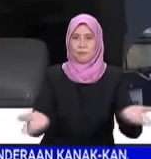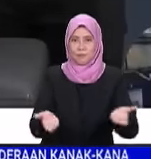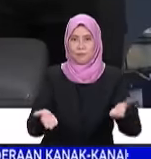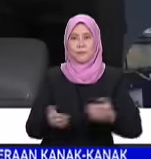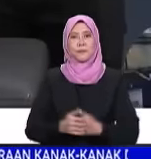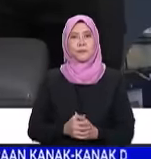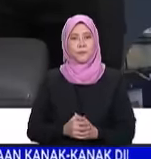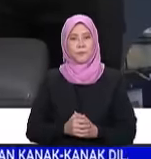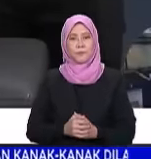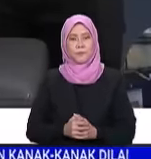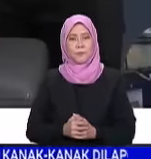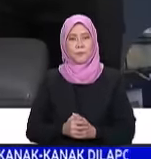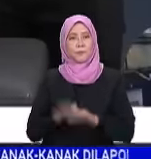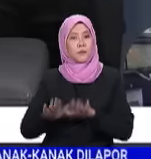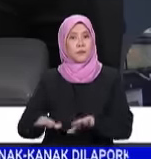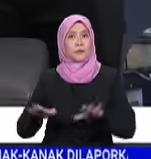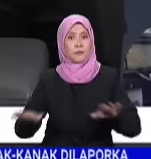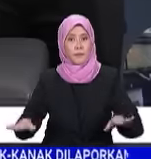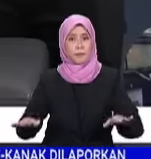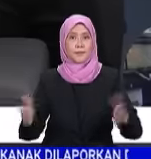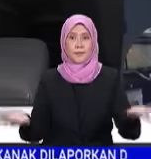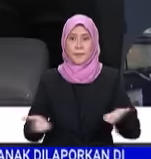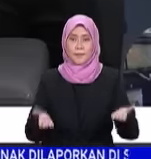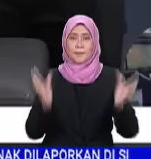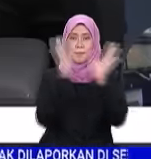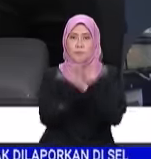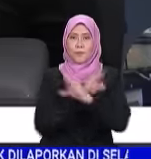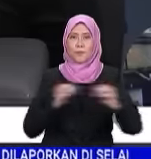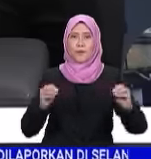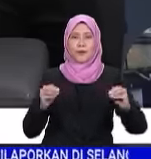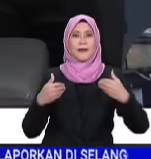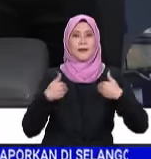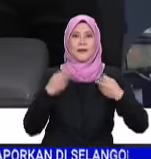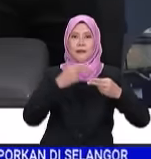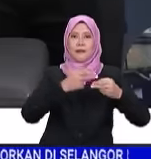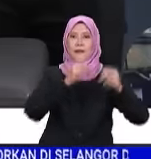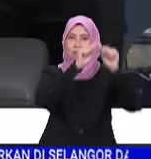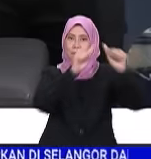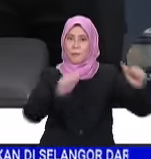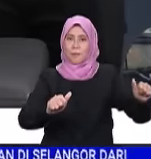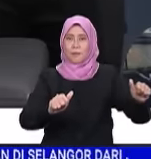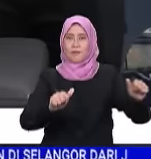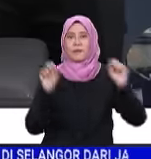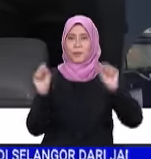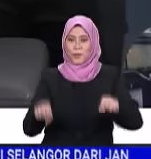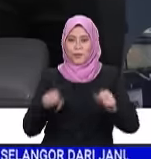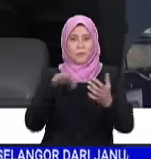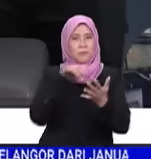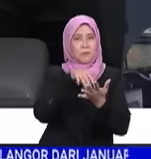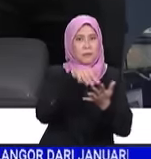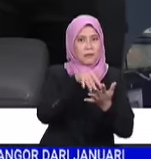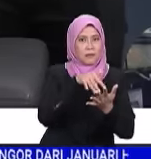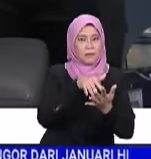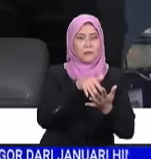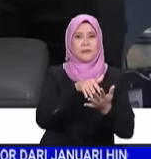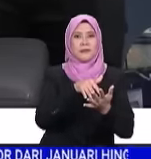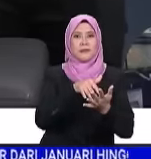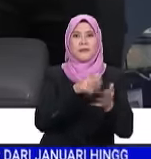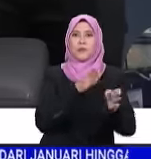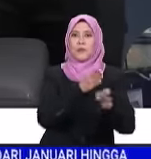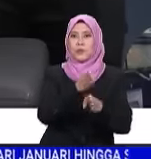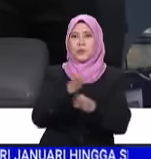ataupun di tempat lain di Sarawak k ada helleh belajar